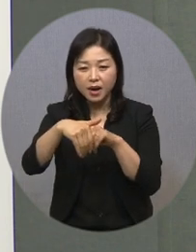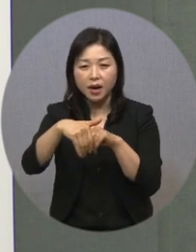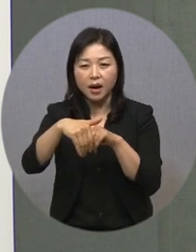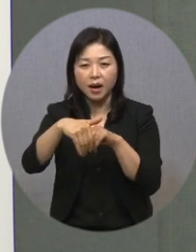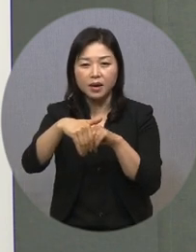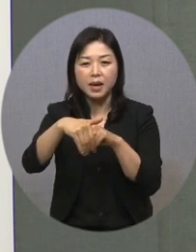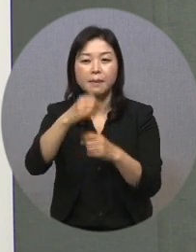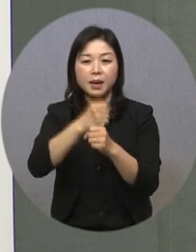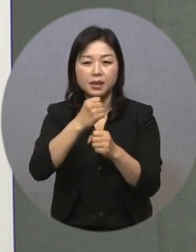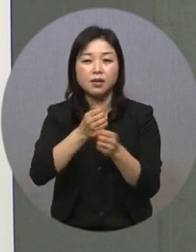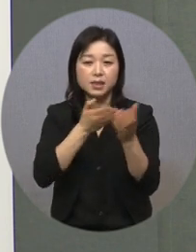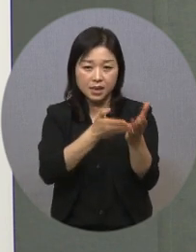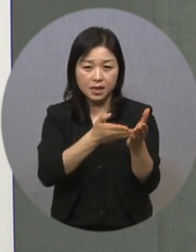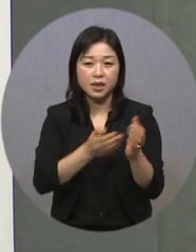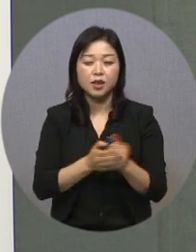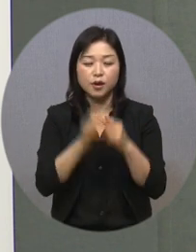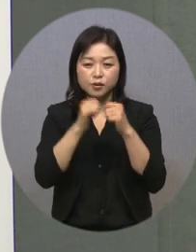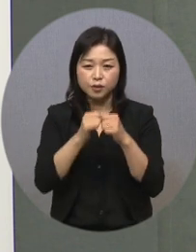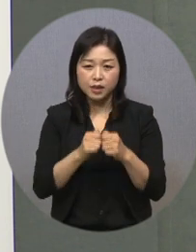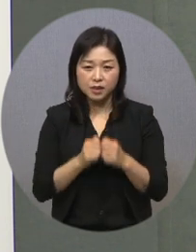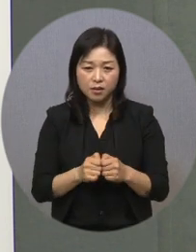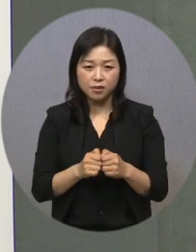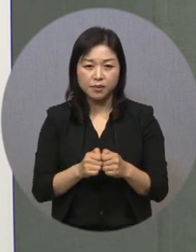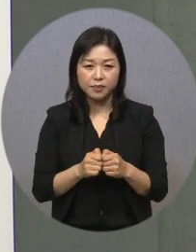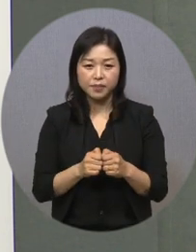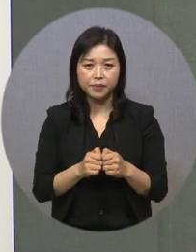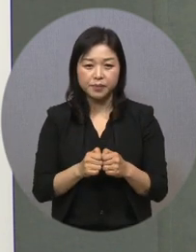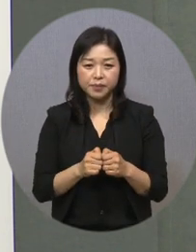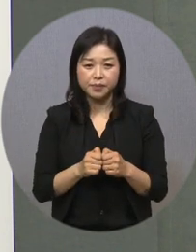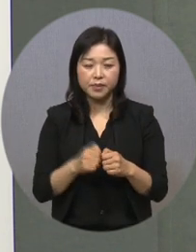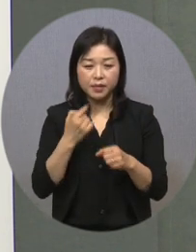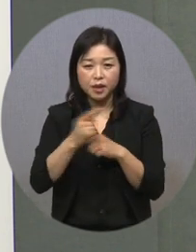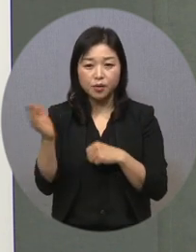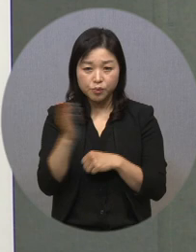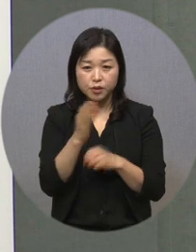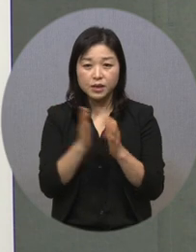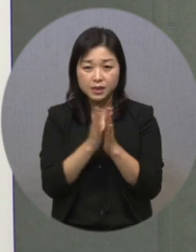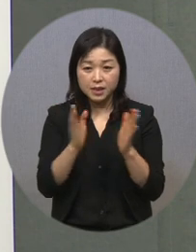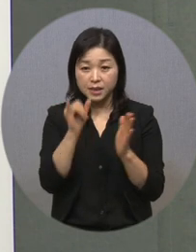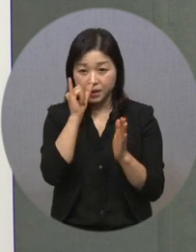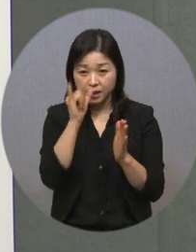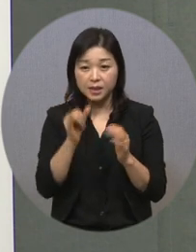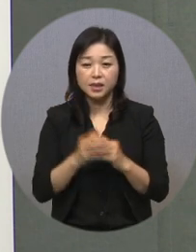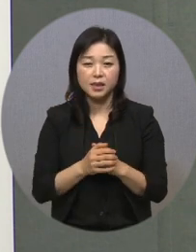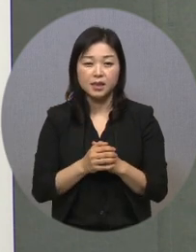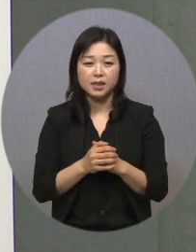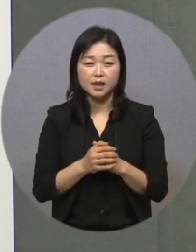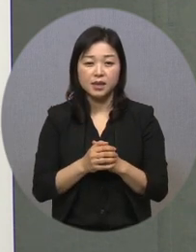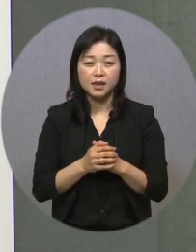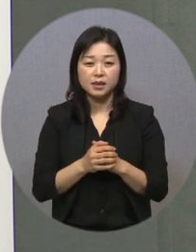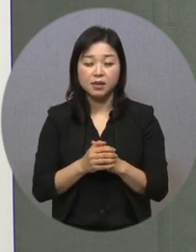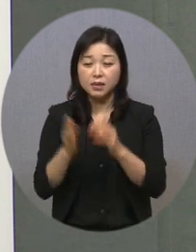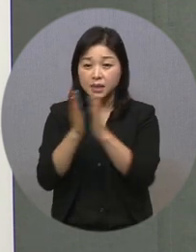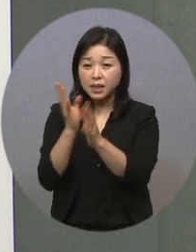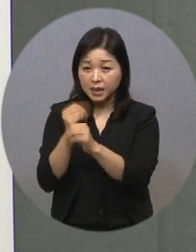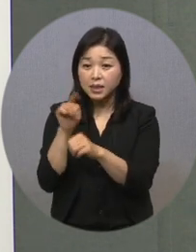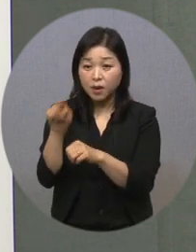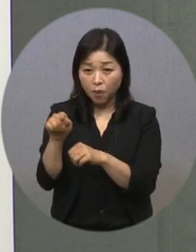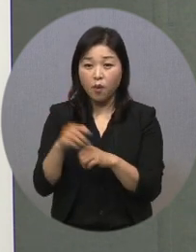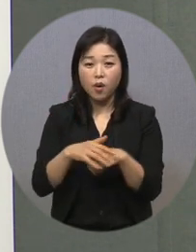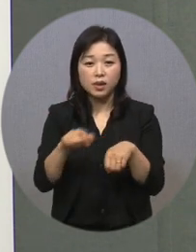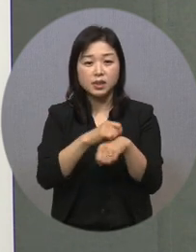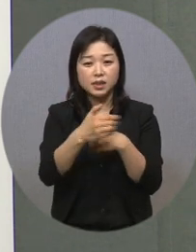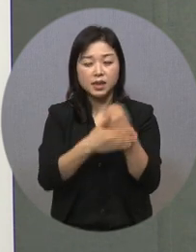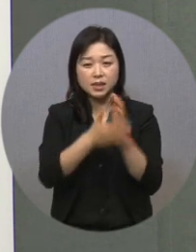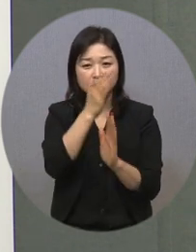개시해 본다든가 좀 더 구체적으로 이제 뭐 내년부터 시행이 됩니다만 그건 시행 연도고